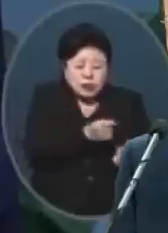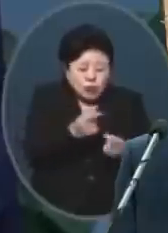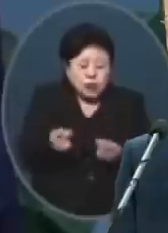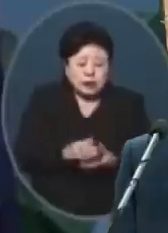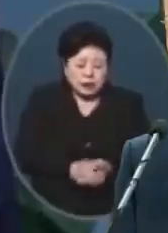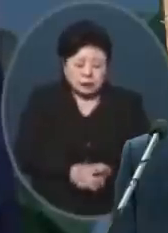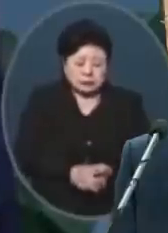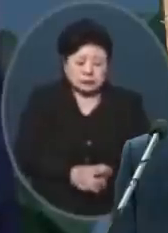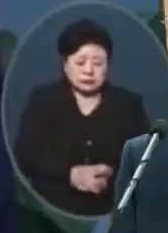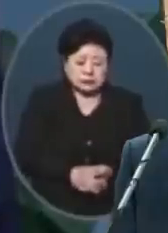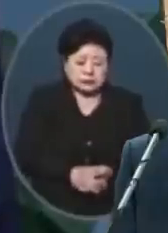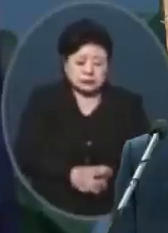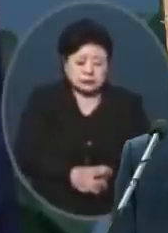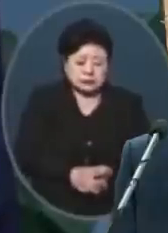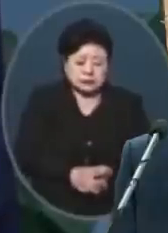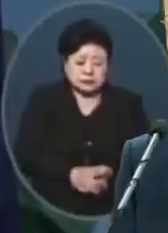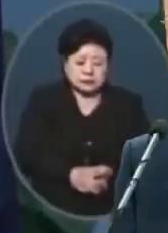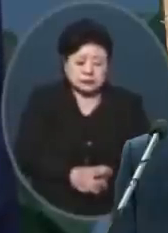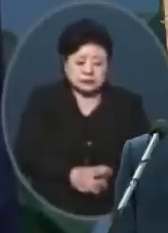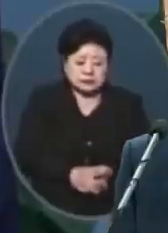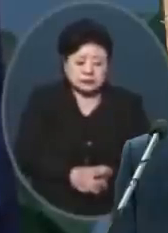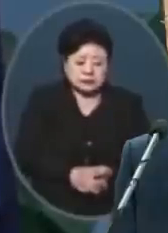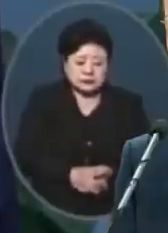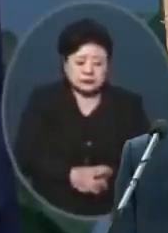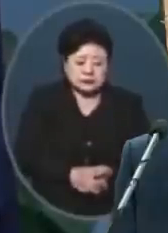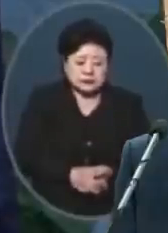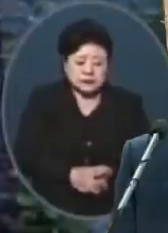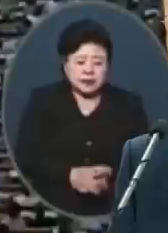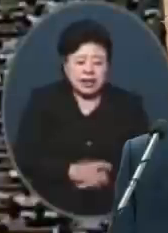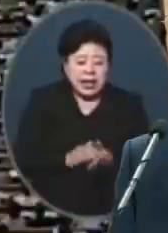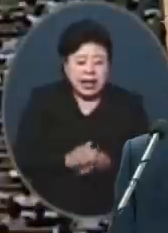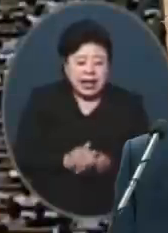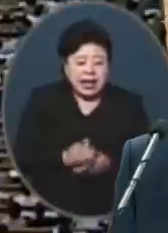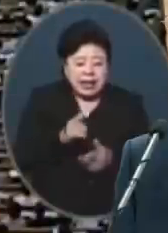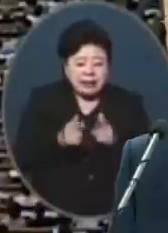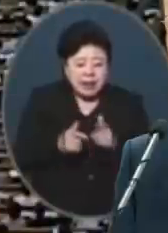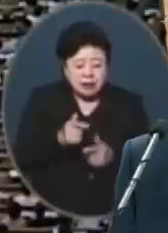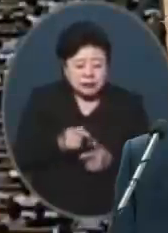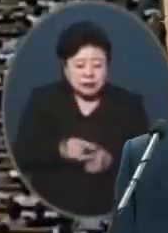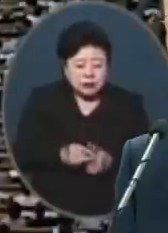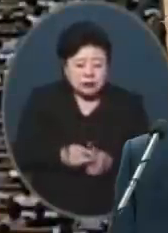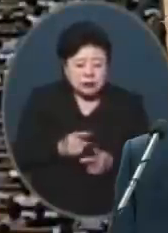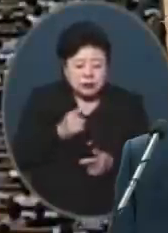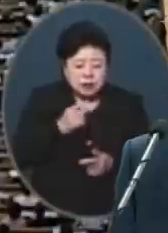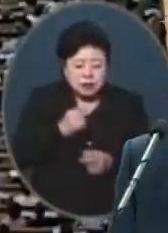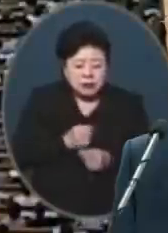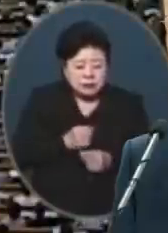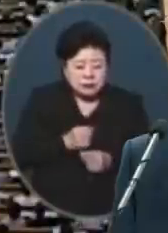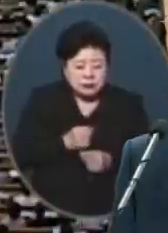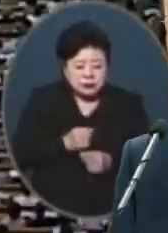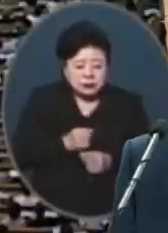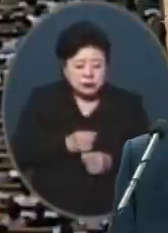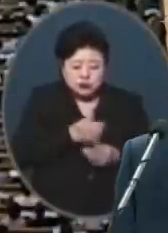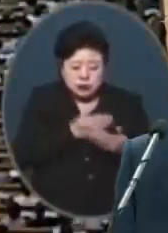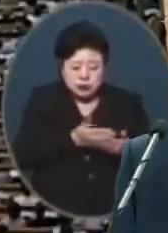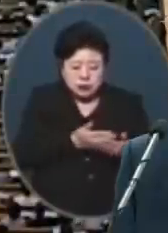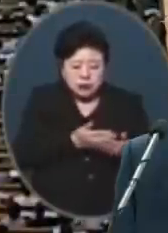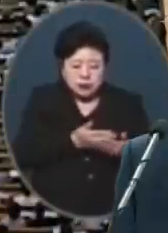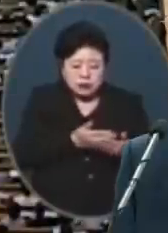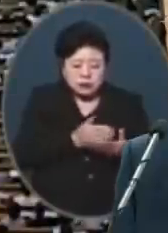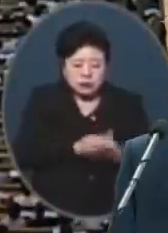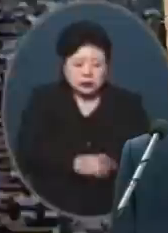죽은 것이 되고 마는 것입니다 할례가 무할례가 아무것도 아니로되 오직 새로 지음을 받는 것만이 중요합니다